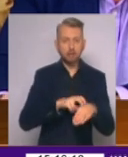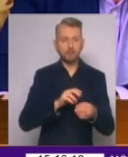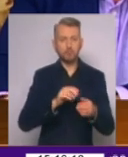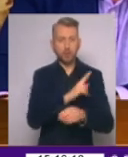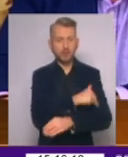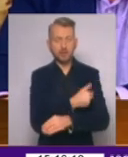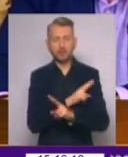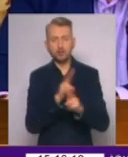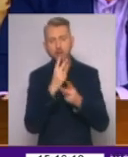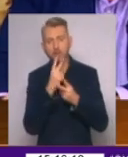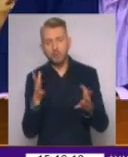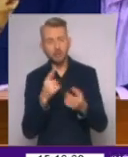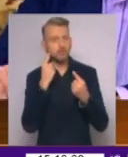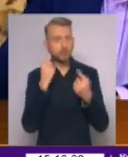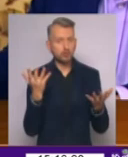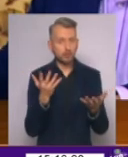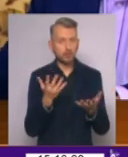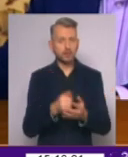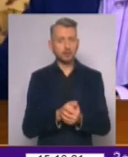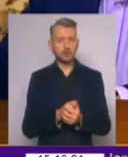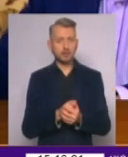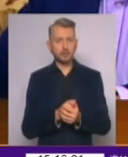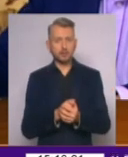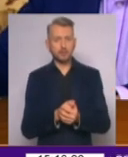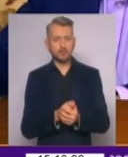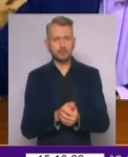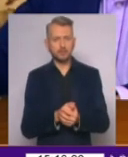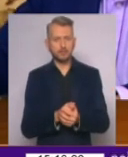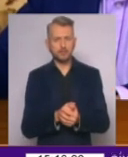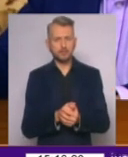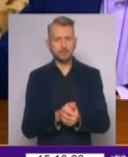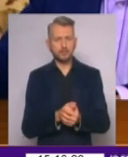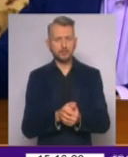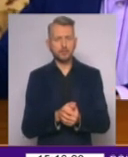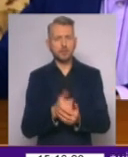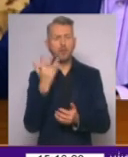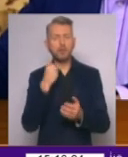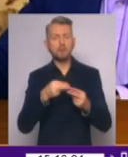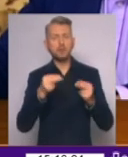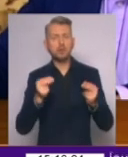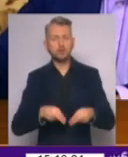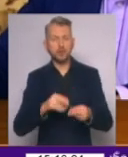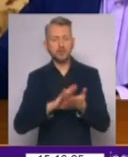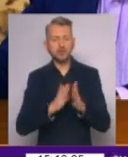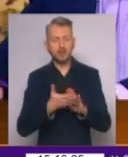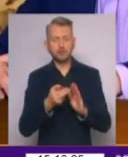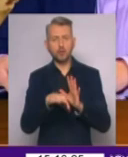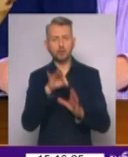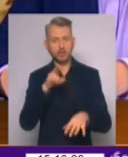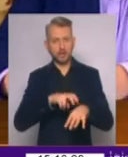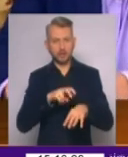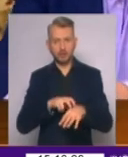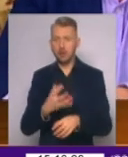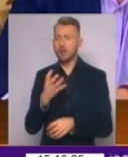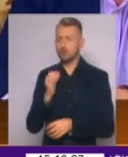чув. Коли ще є формати, що декларацію для обрання лікаря? Дякую. Дуже дякуємо. Ще